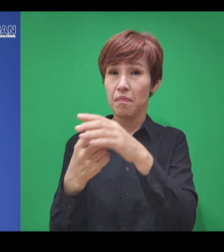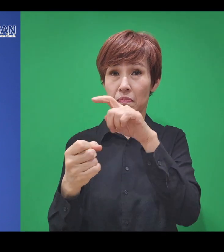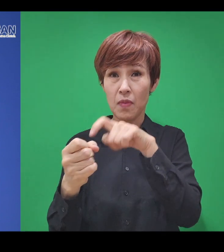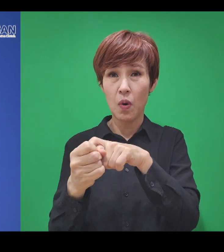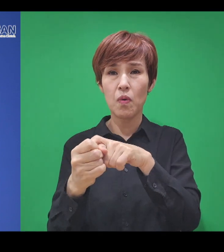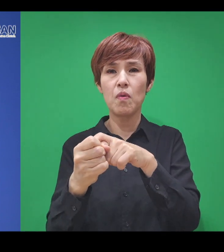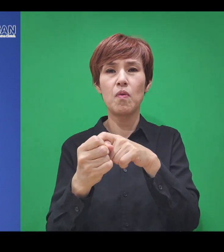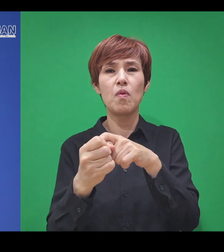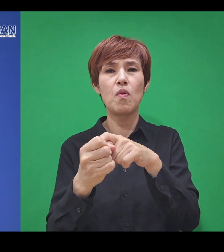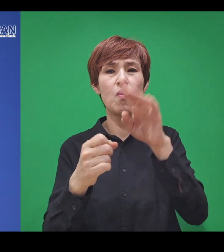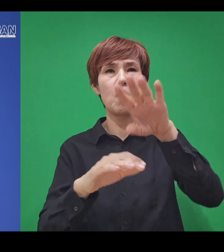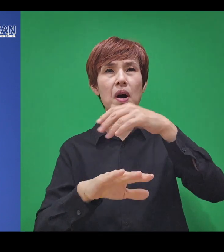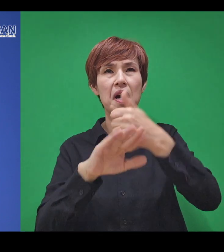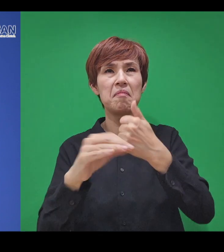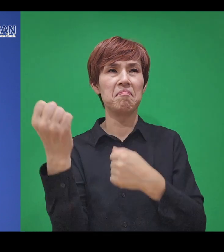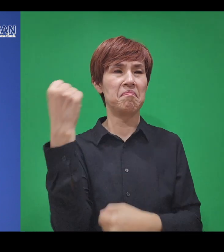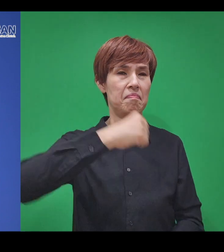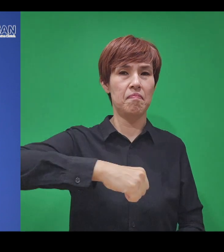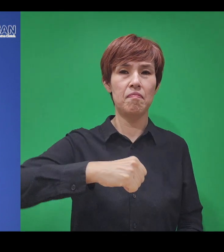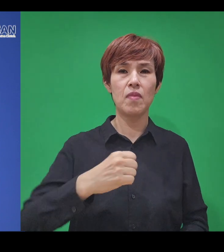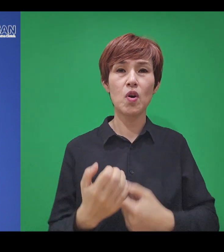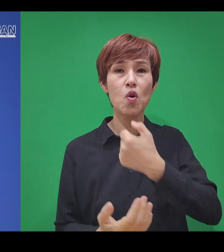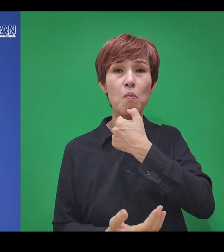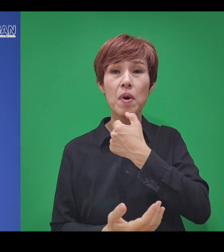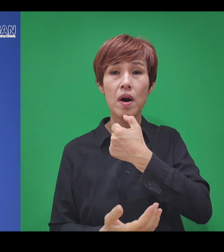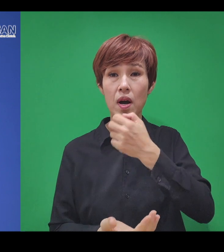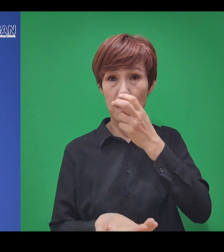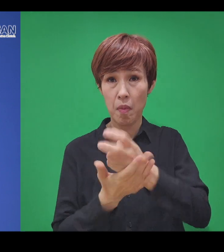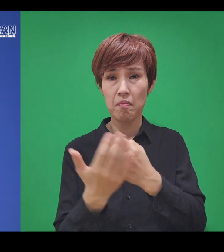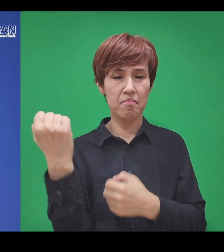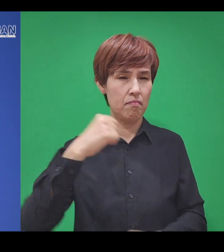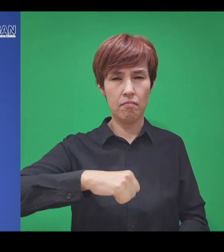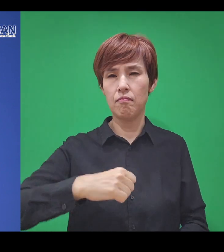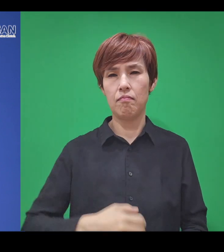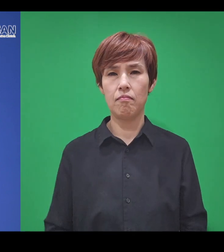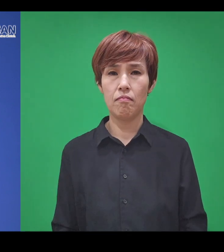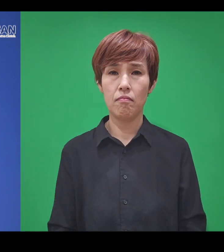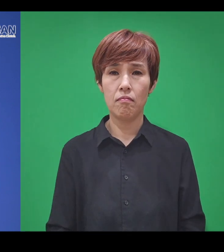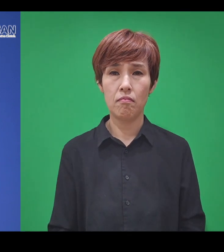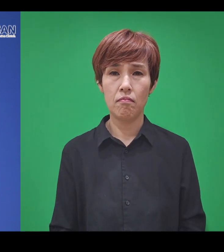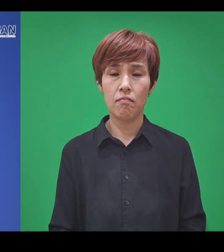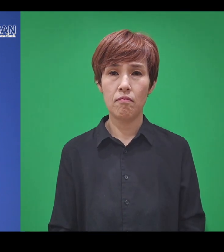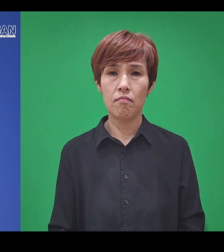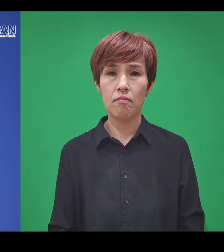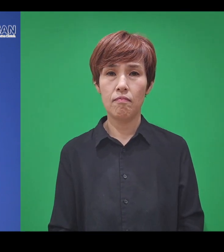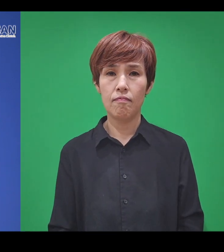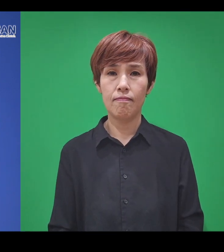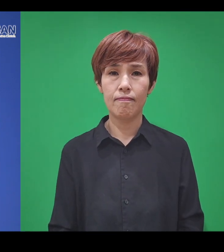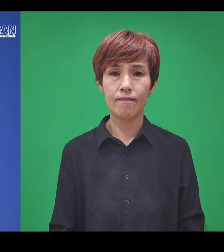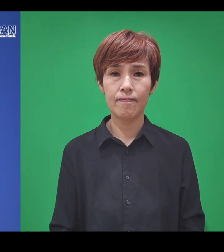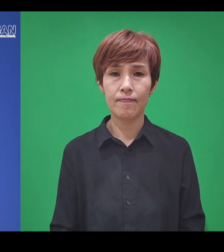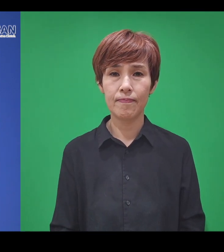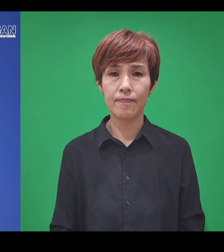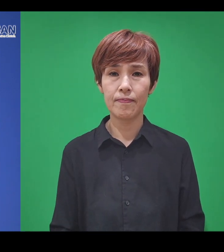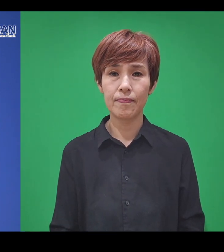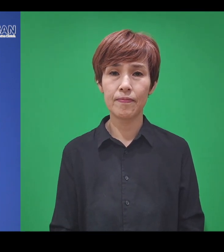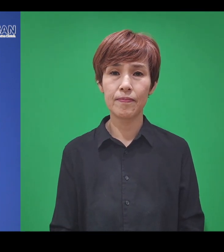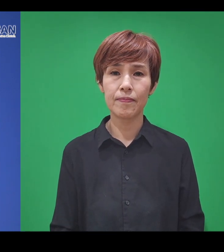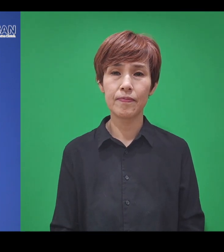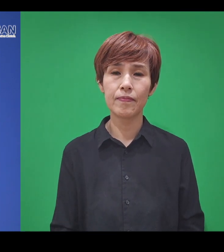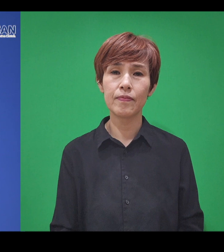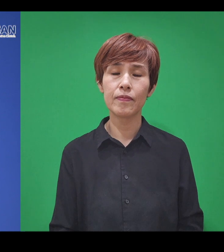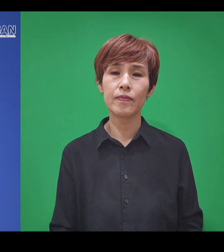반역했고 로마의 법을 반역했습니다. 그러면 이제 한 분이 남습니다.